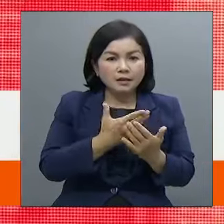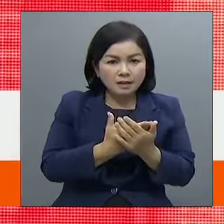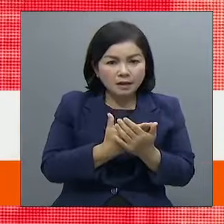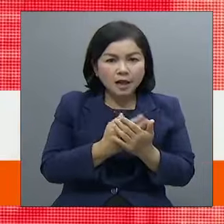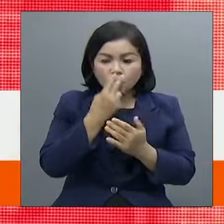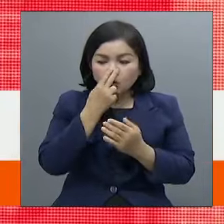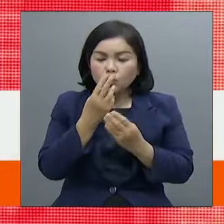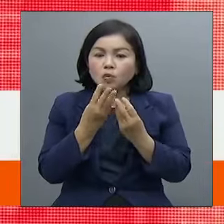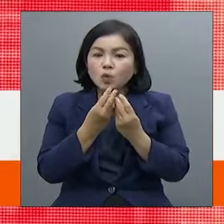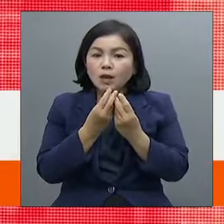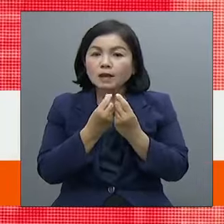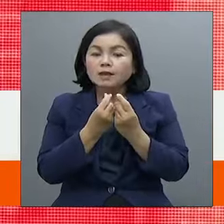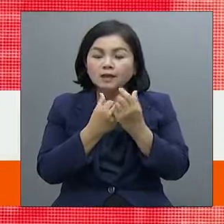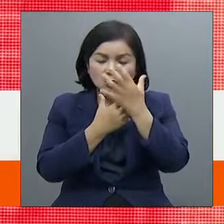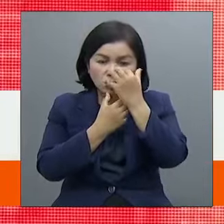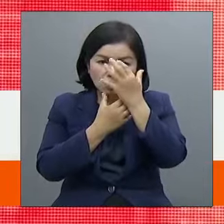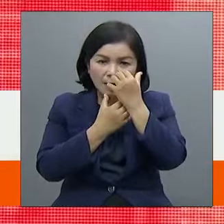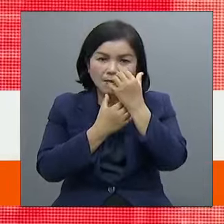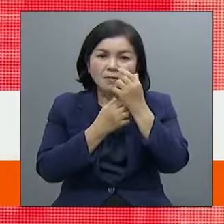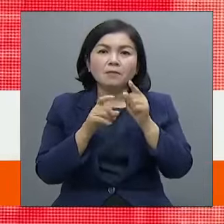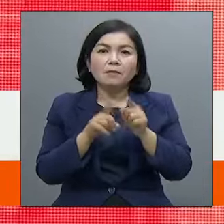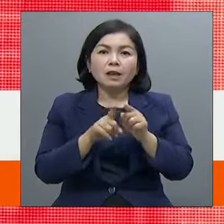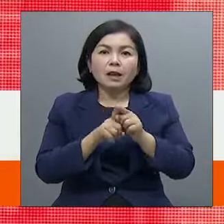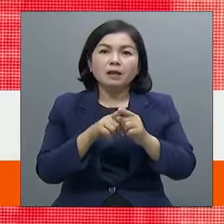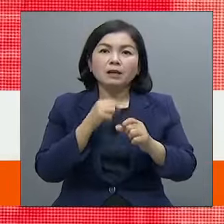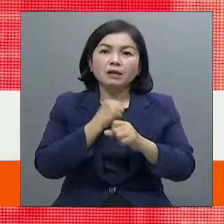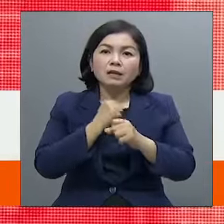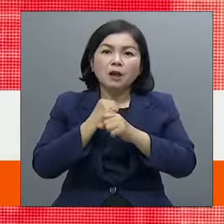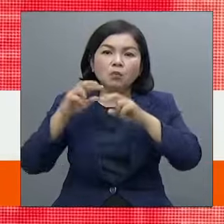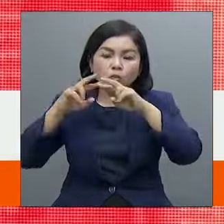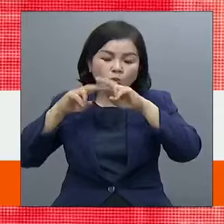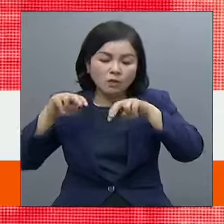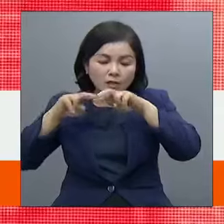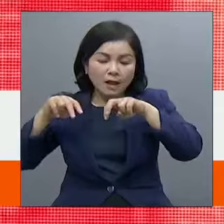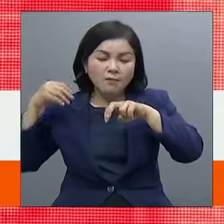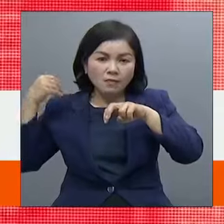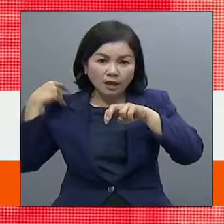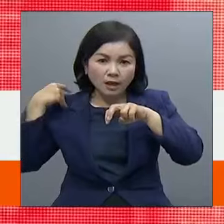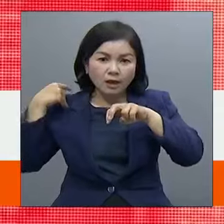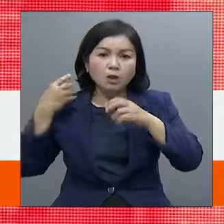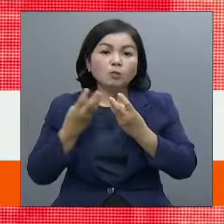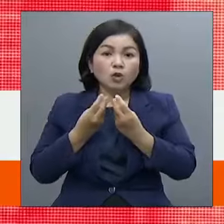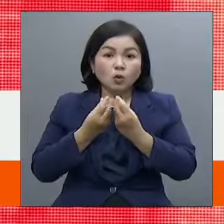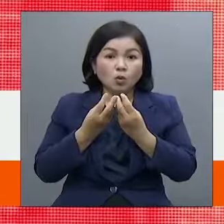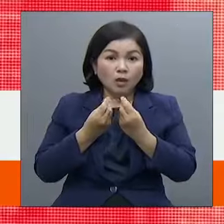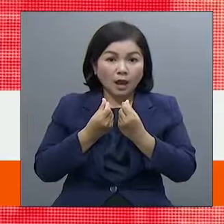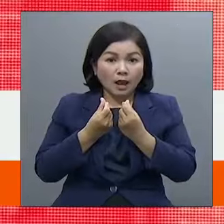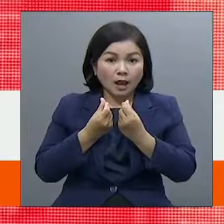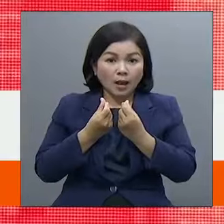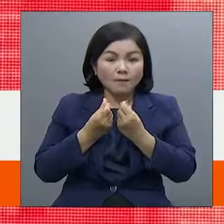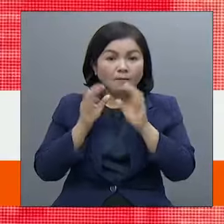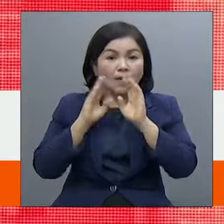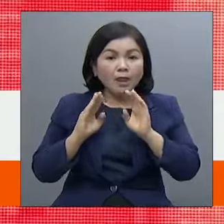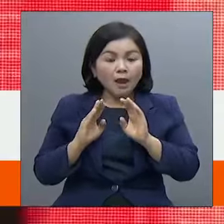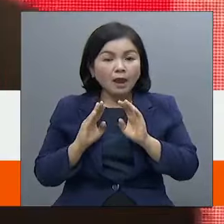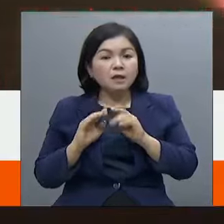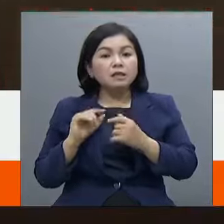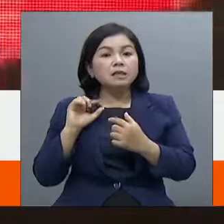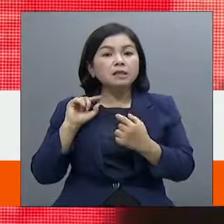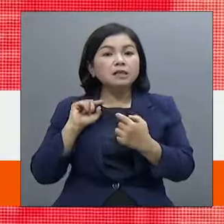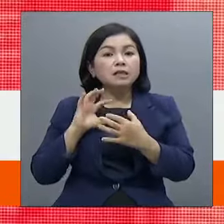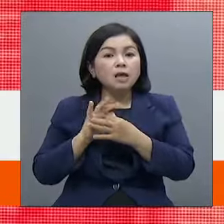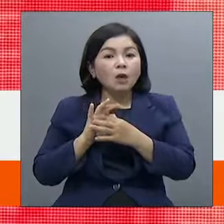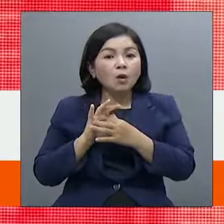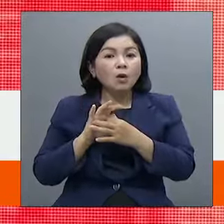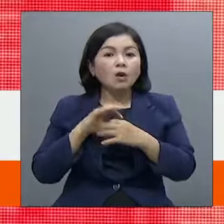หนึ่งที่น่าสนใจที่ได้มีการทำวิจัยออกมานะครับเราใช้ระบบ Social Accounting Matrix ในการที่